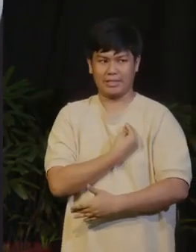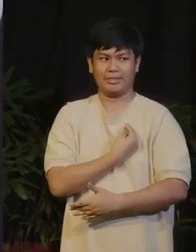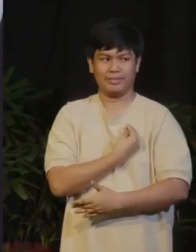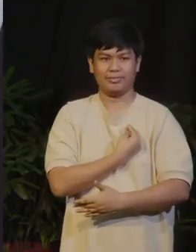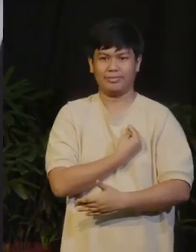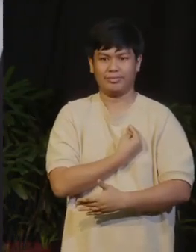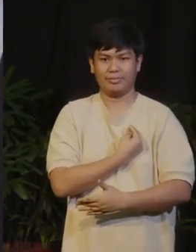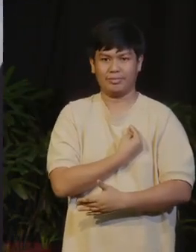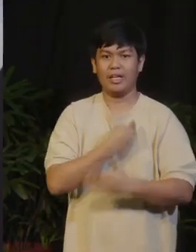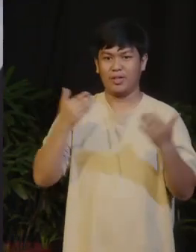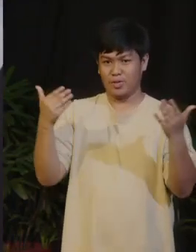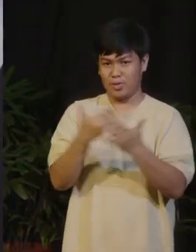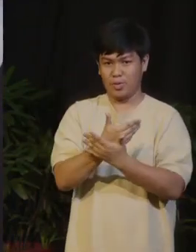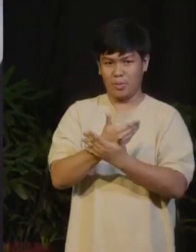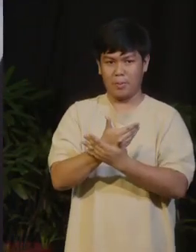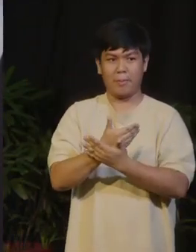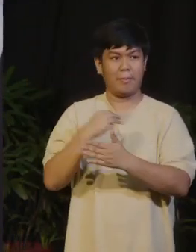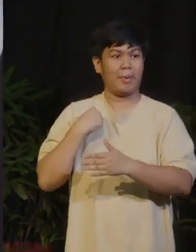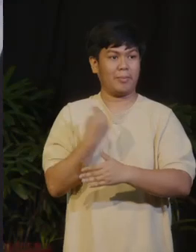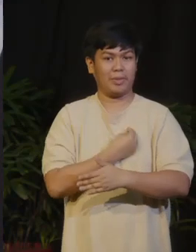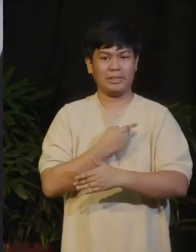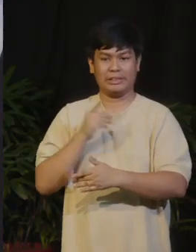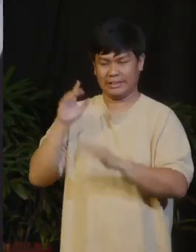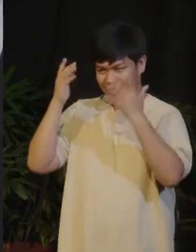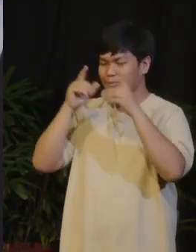27 new members.